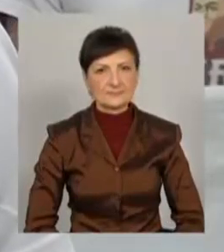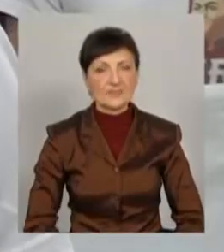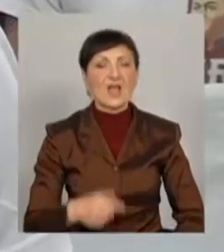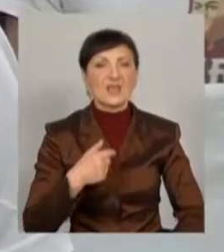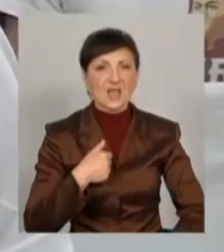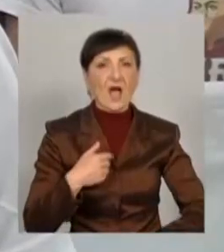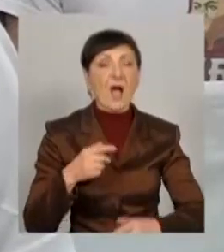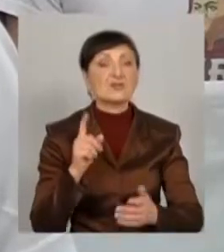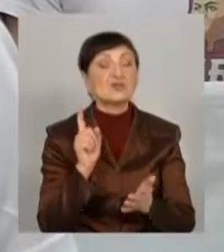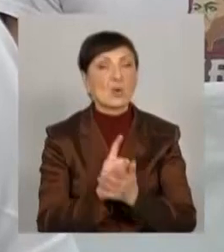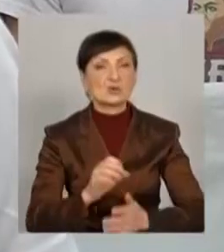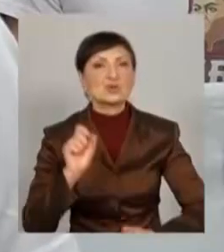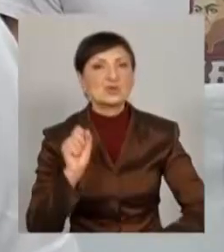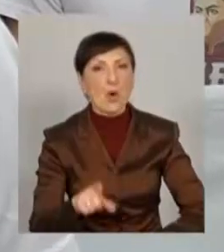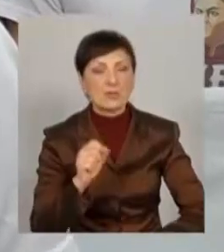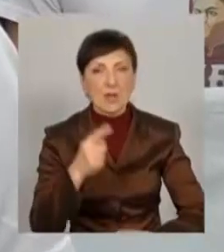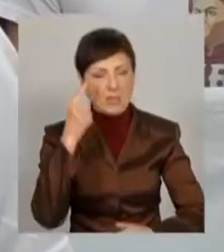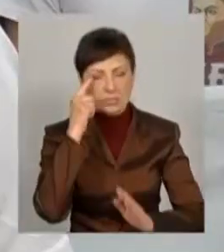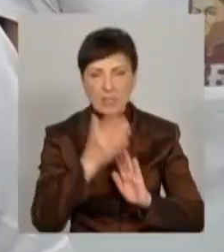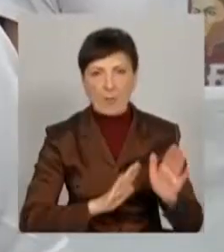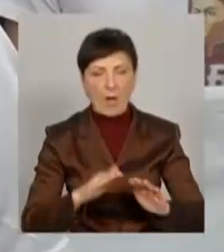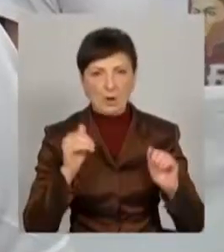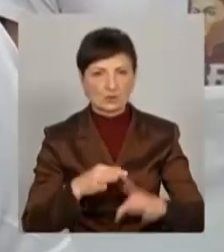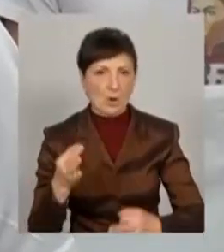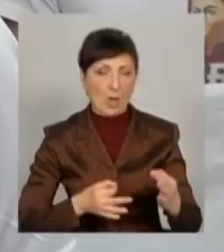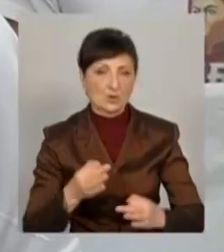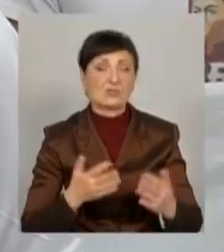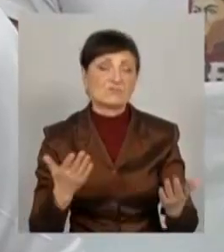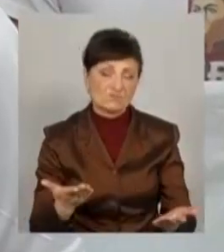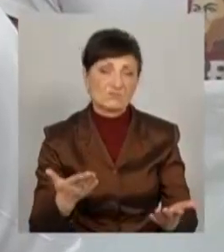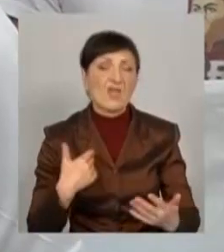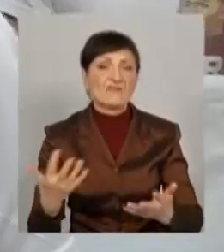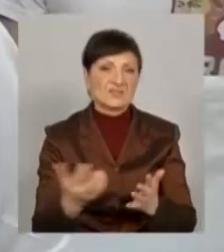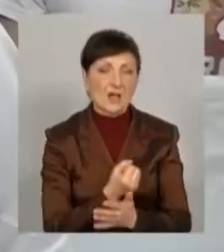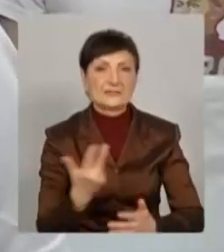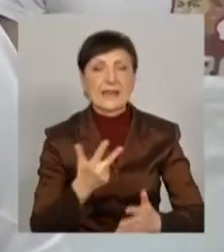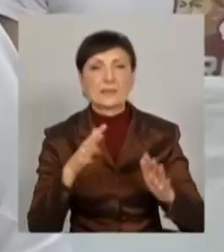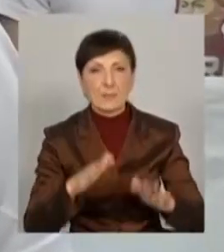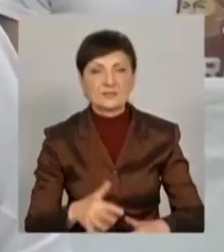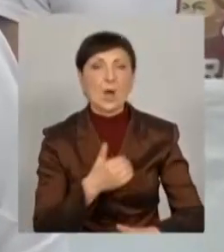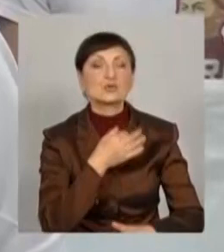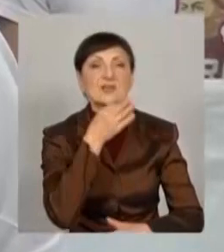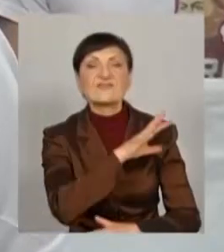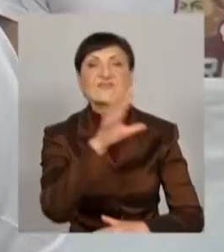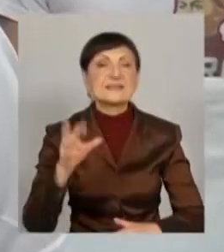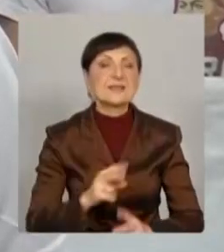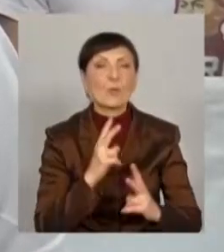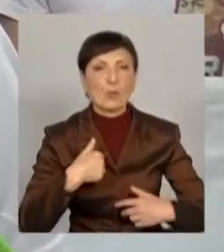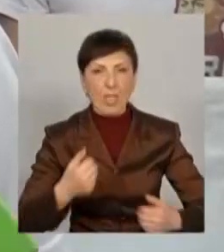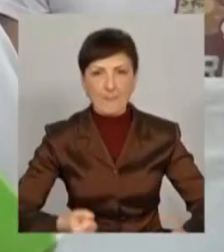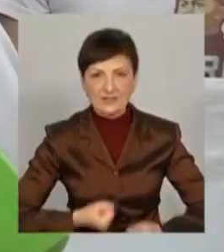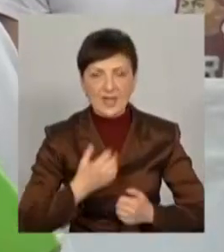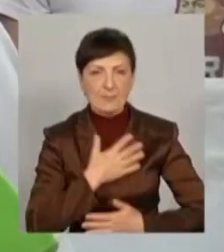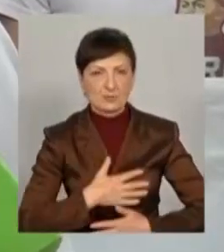Я шел на золото. Непонятное решение судей, но значит, так суждено. Взял третье место. Хочу сказать спасибо всем, кто поддерживал